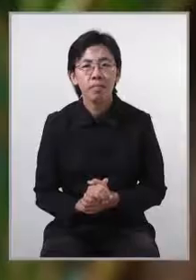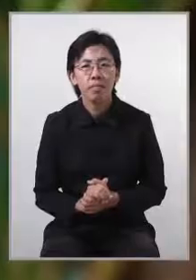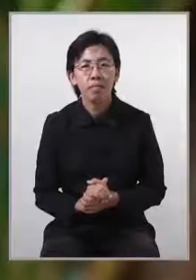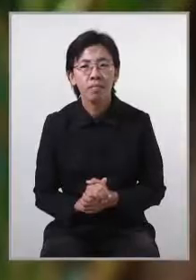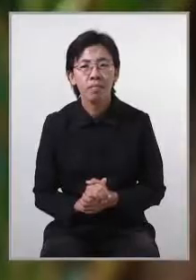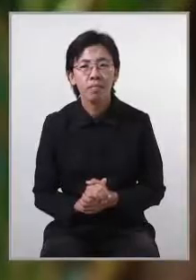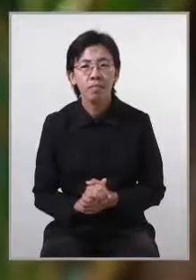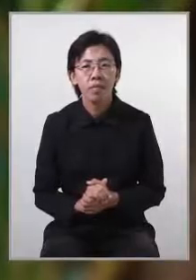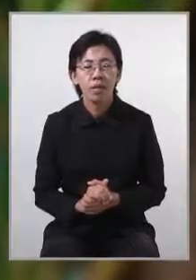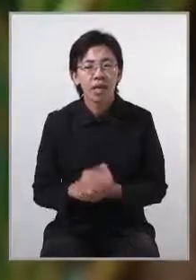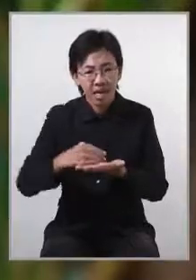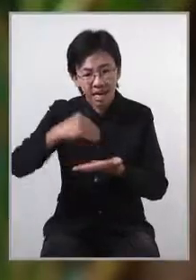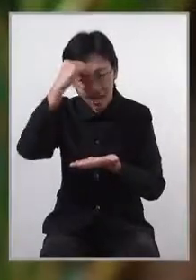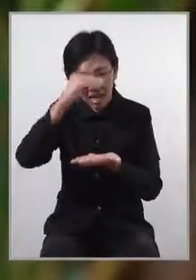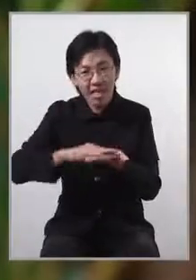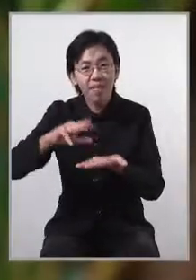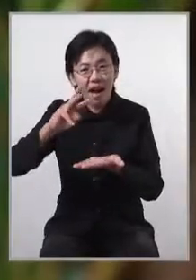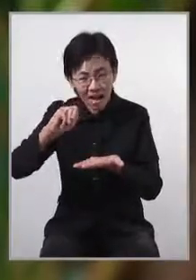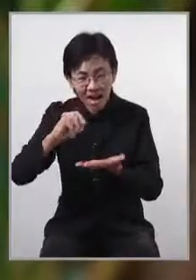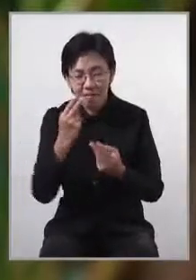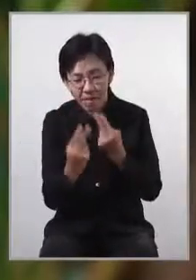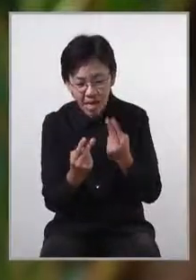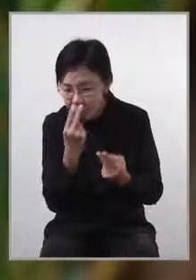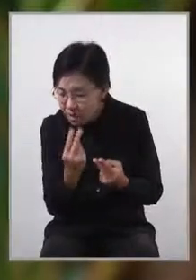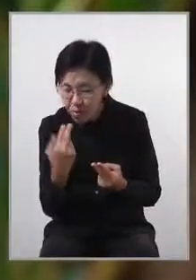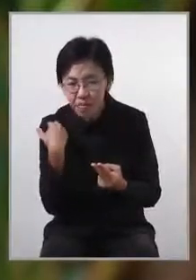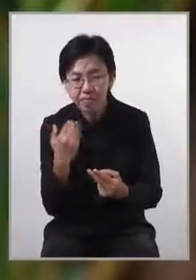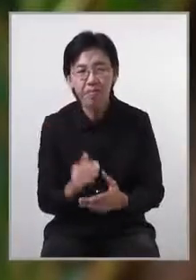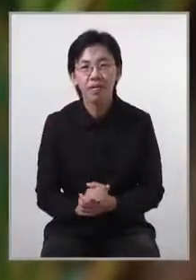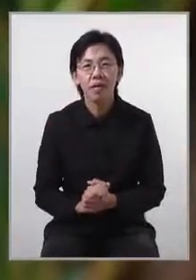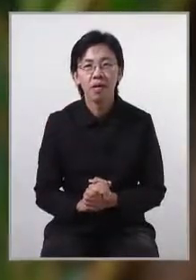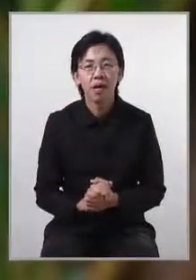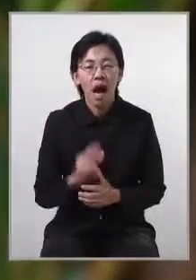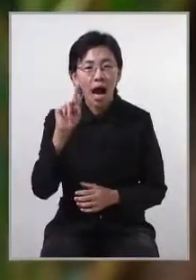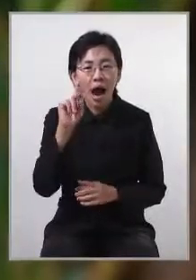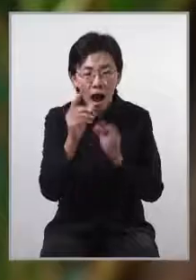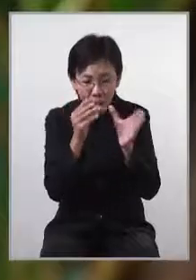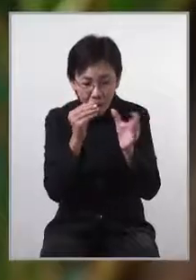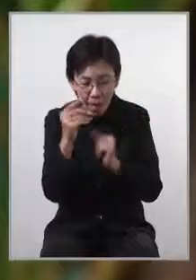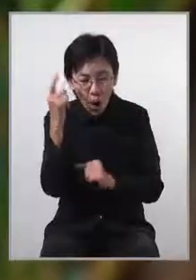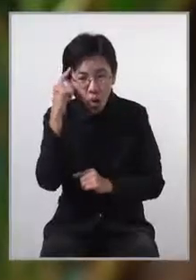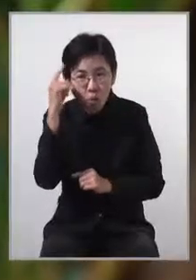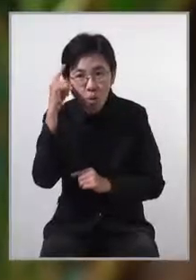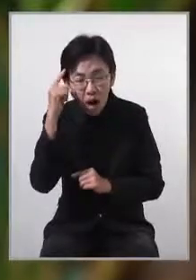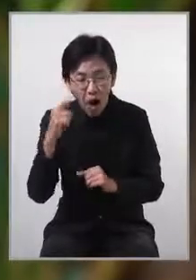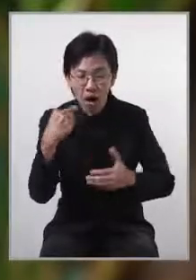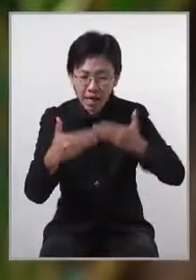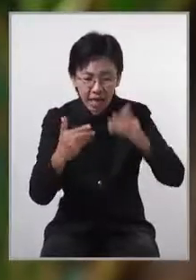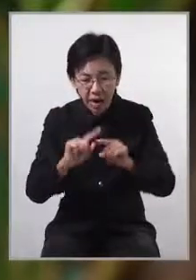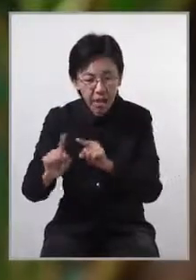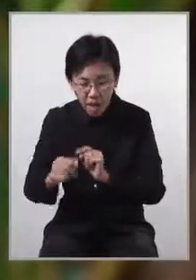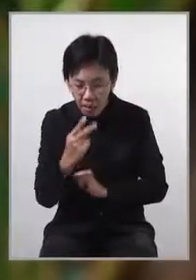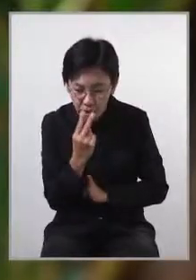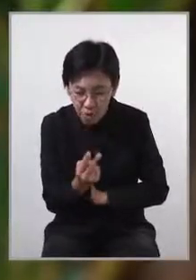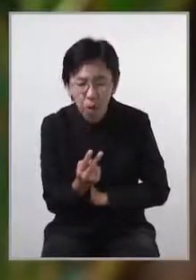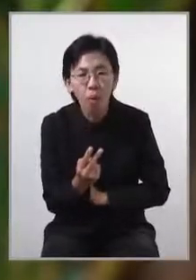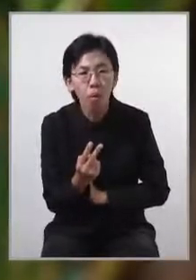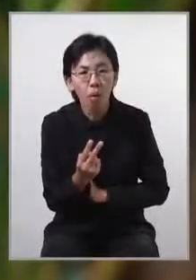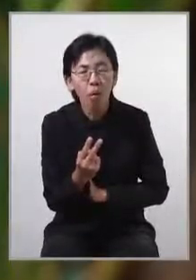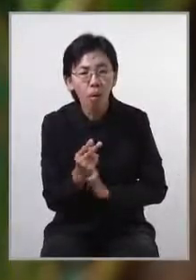พวกนักศึกษาอะไรเนี่ยได้มาได้รู้ข่าวกิจการของเรารู้สึกว่าเขาก็